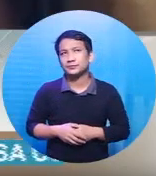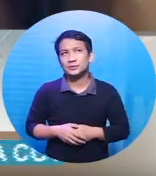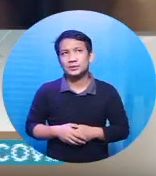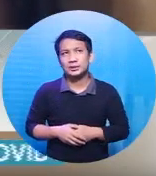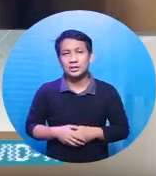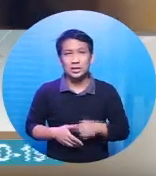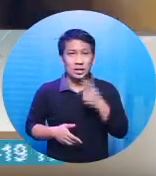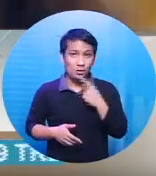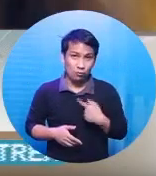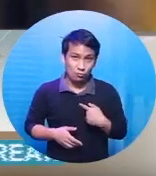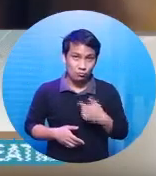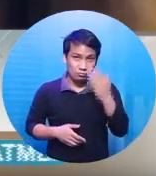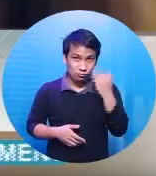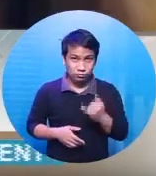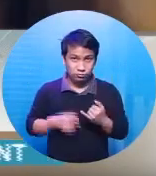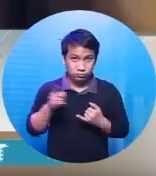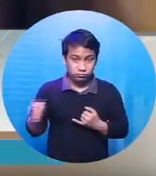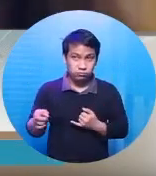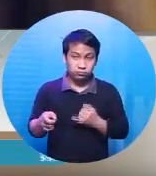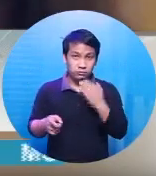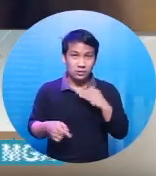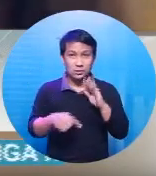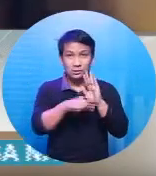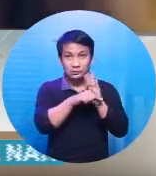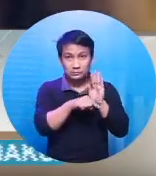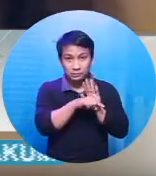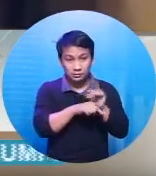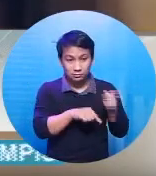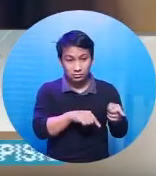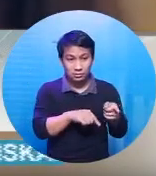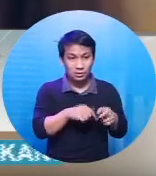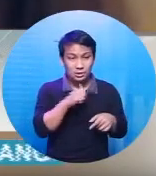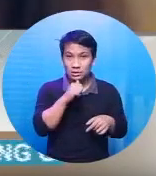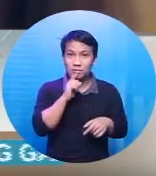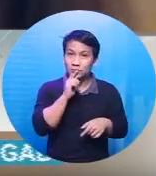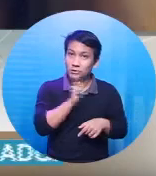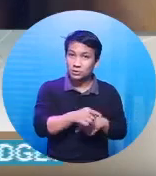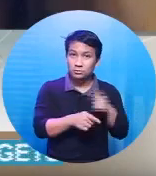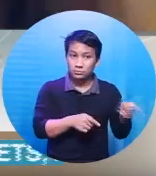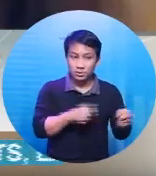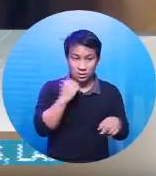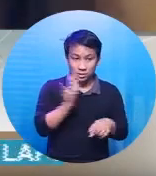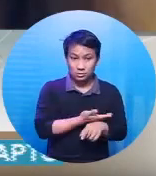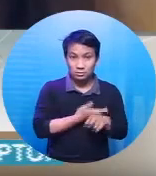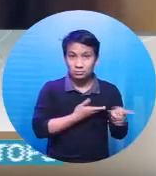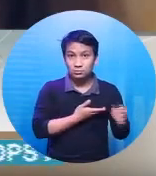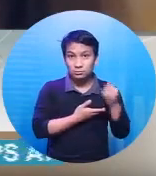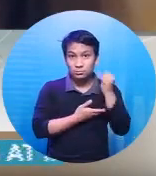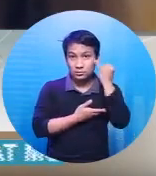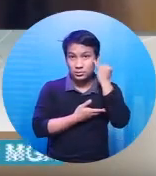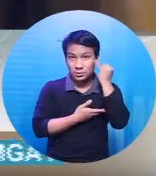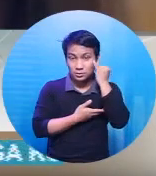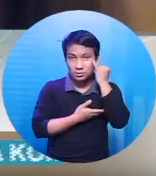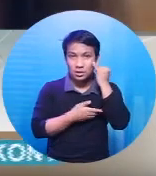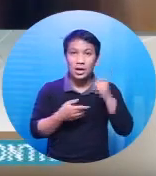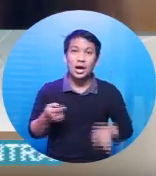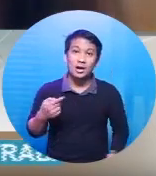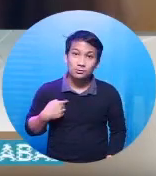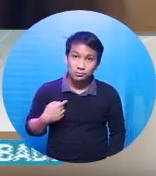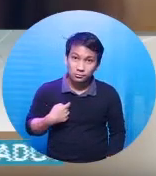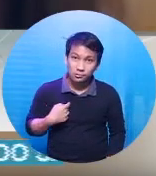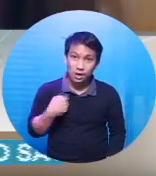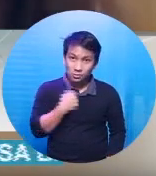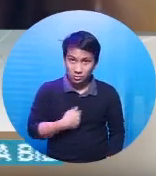ang usapan na kapag negative po, na hindi pala talaga anak to ni Jeric, ako po